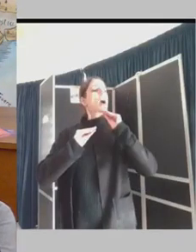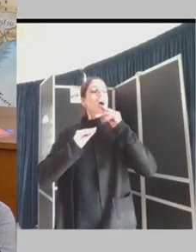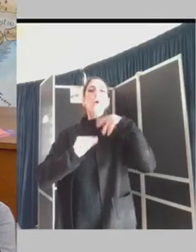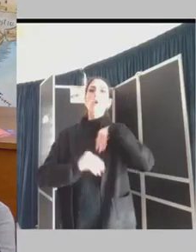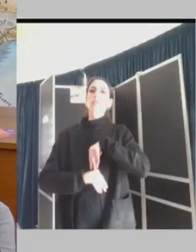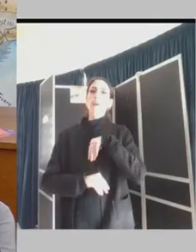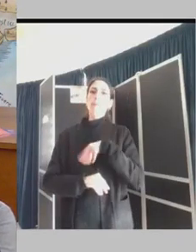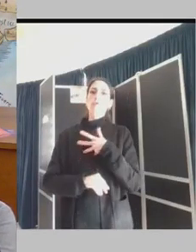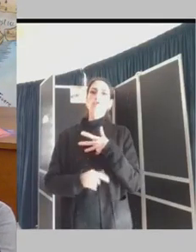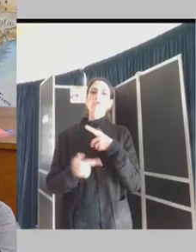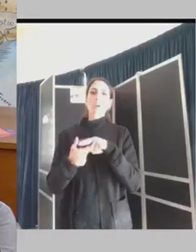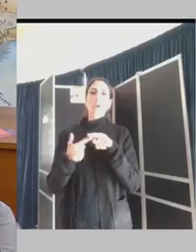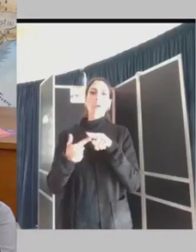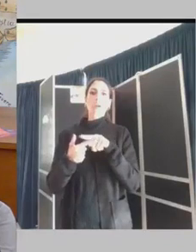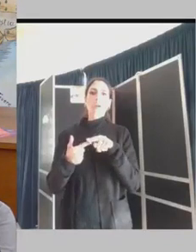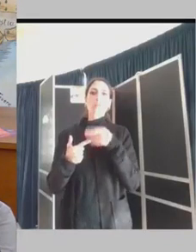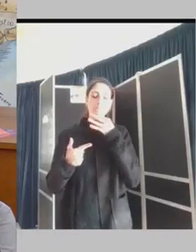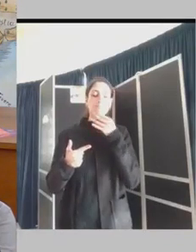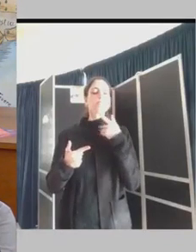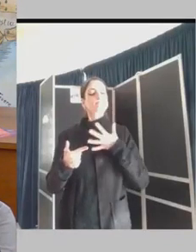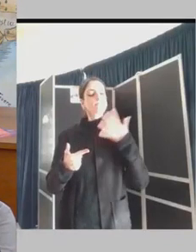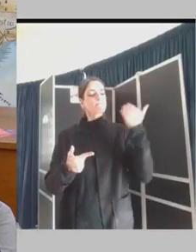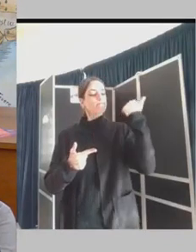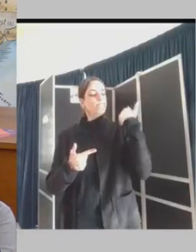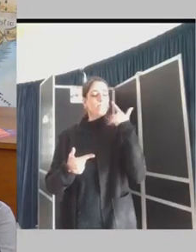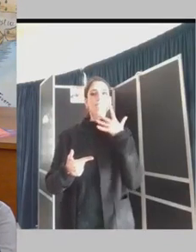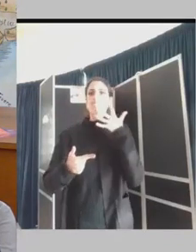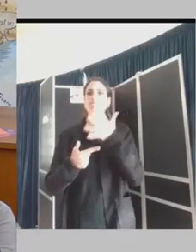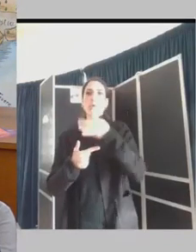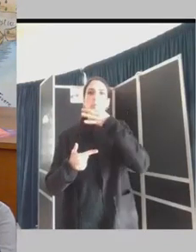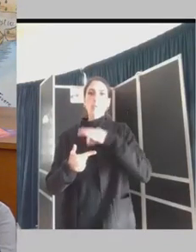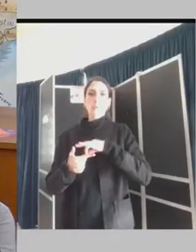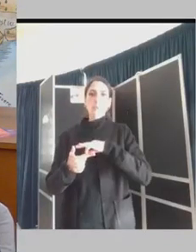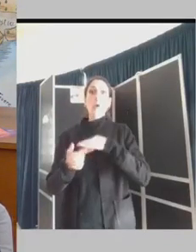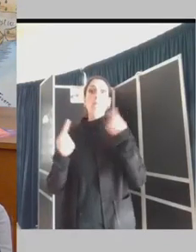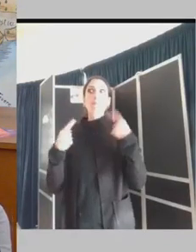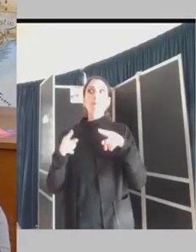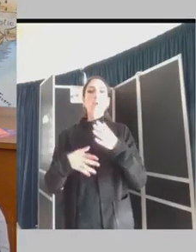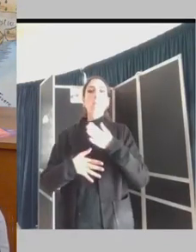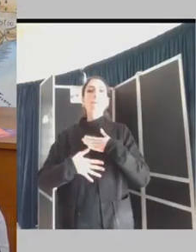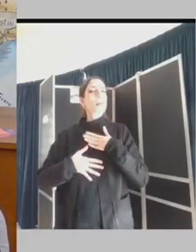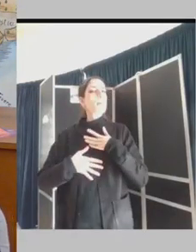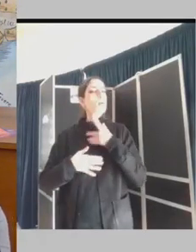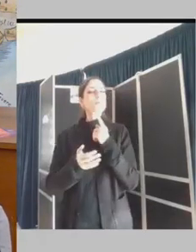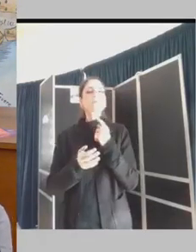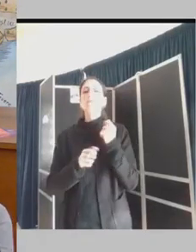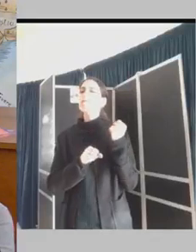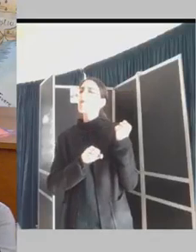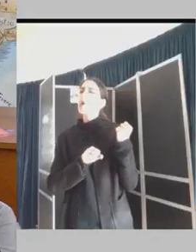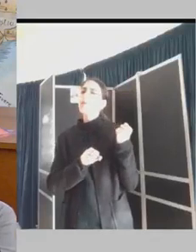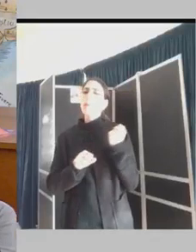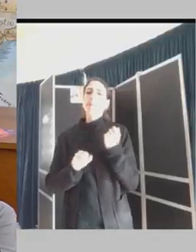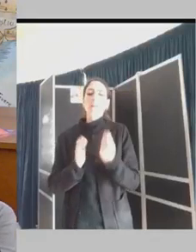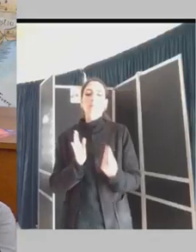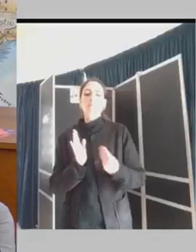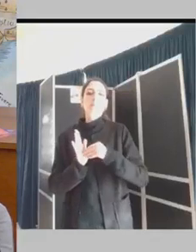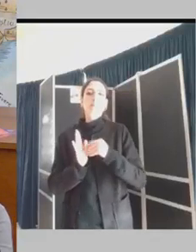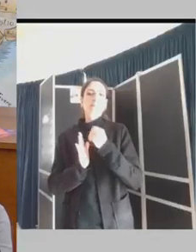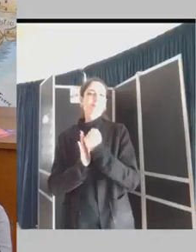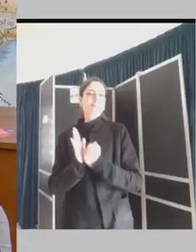trovare la sintesi per organizzare un evento in tutte le nostre piazze, così come esiste la giornata mondiale della prevenzione del